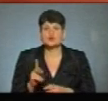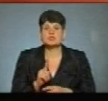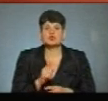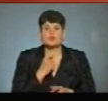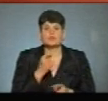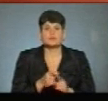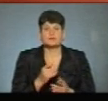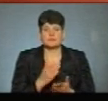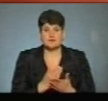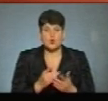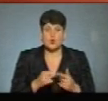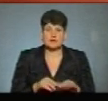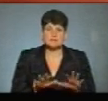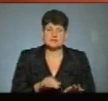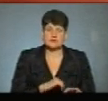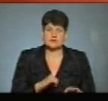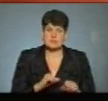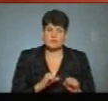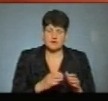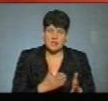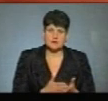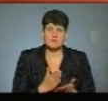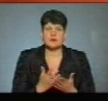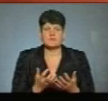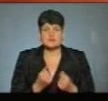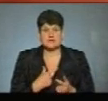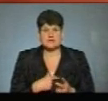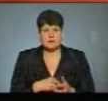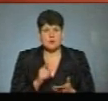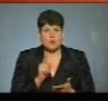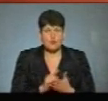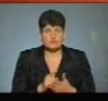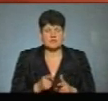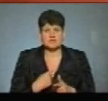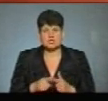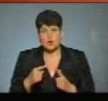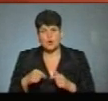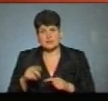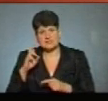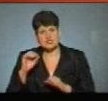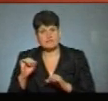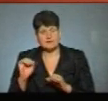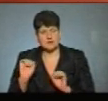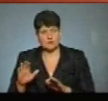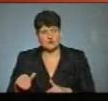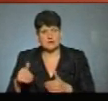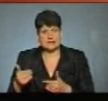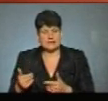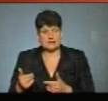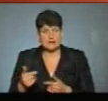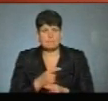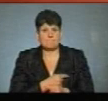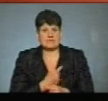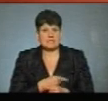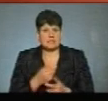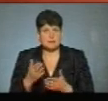області і хто за що відповідає? Так, чи органи місцевого самоврядування мають на себе взяти ці обов'язки, чи органи державної влади можуть